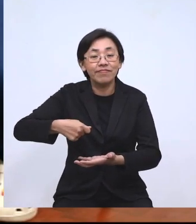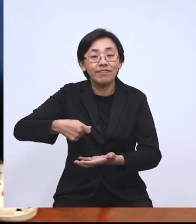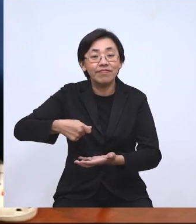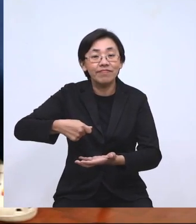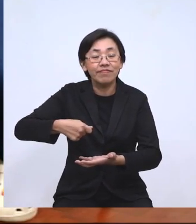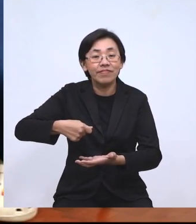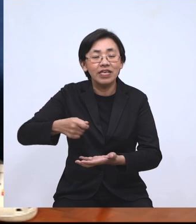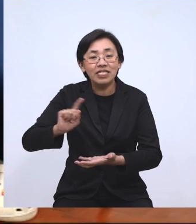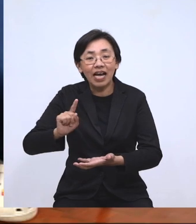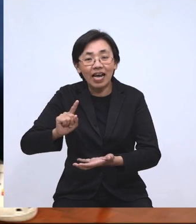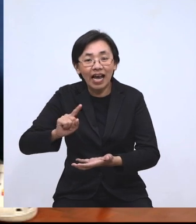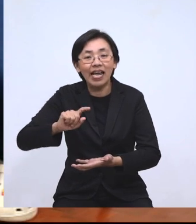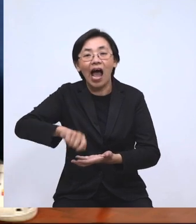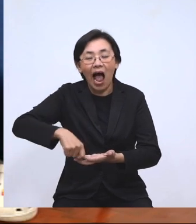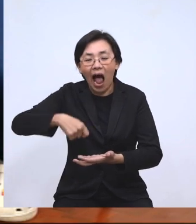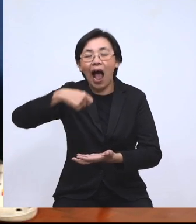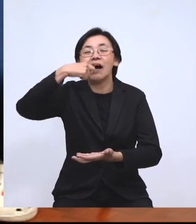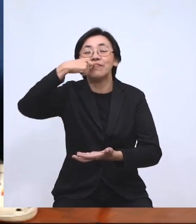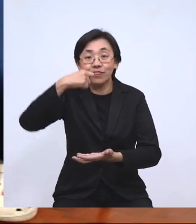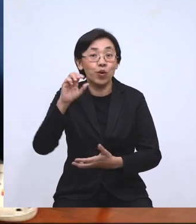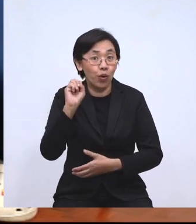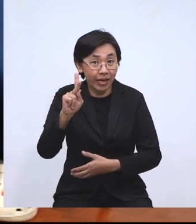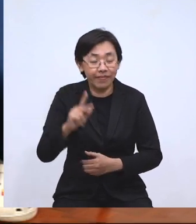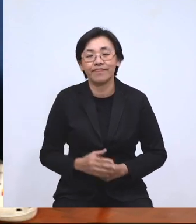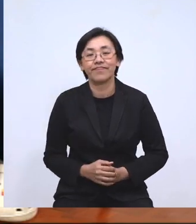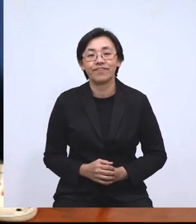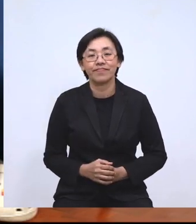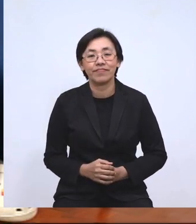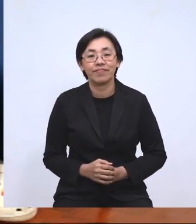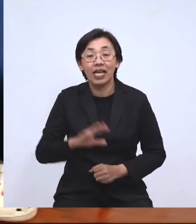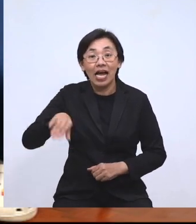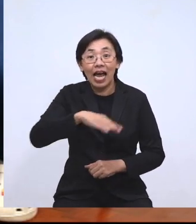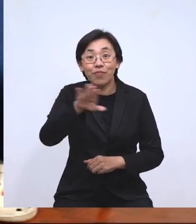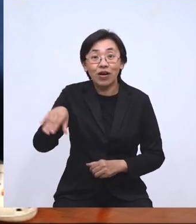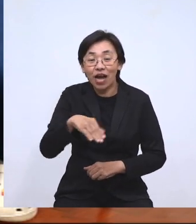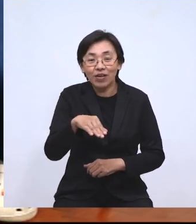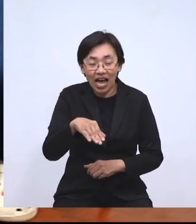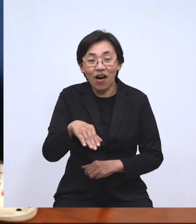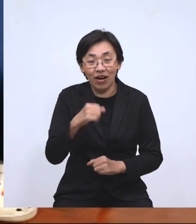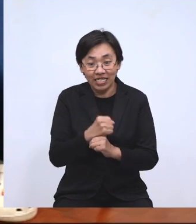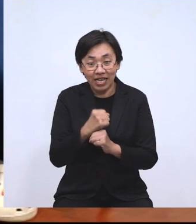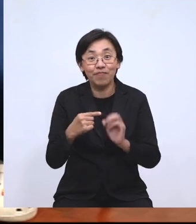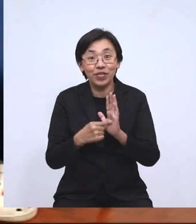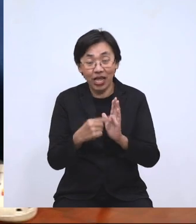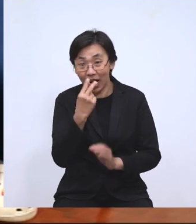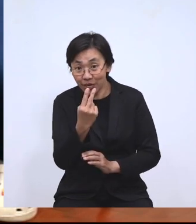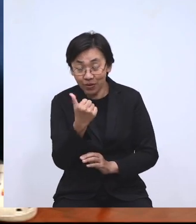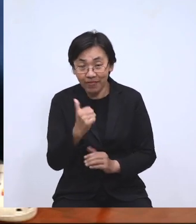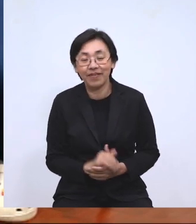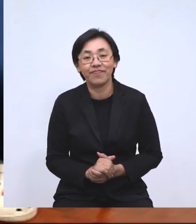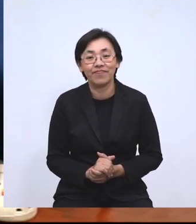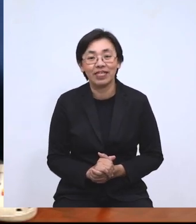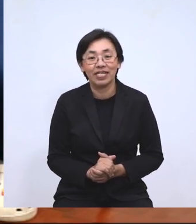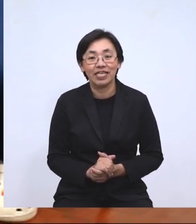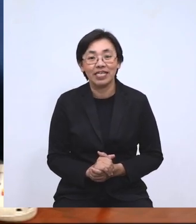ไรตักใบโอเคไหมครับเดี๋ยวพี่มอสทำให้ผู้ชมดูได้ไหมครับว่าพี่มอสทำได้โอเ